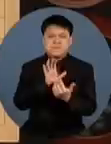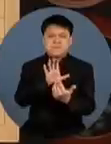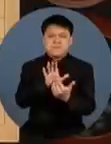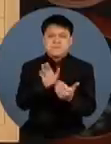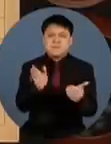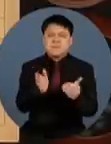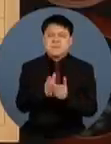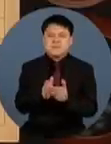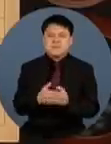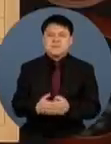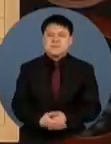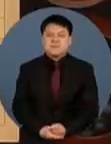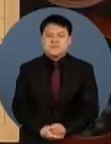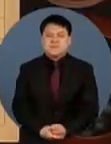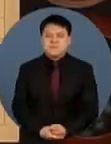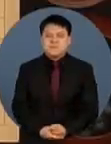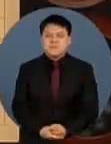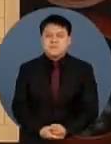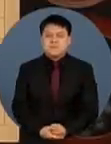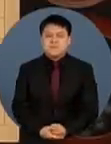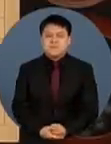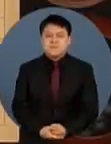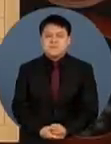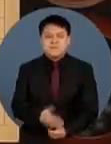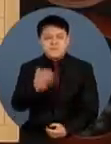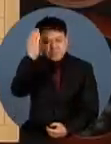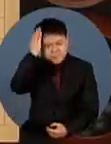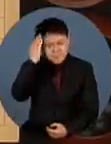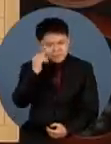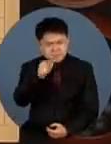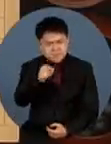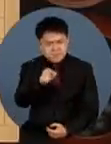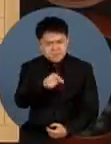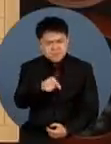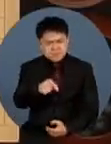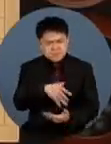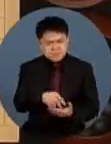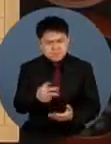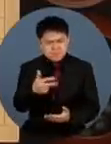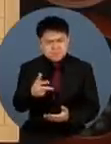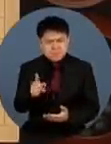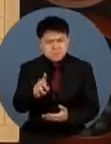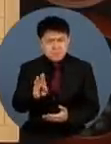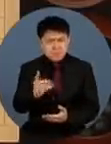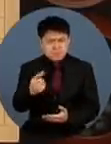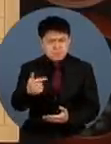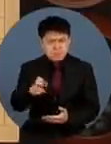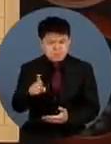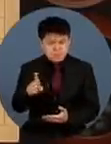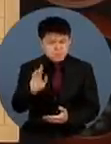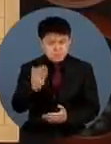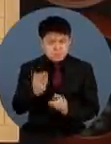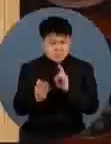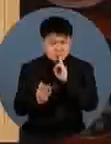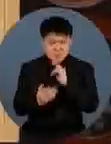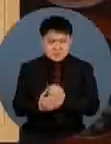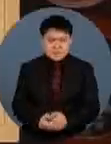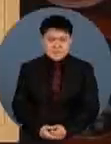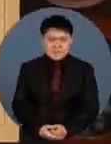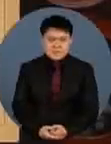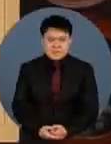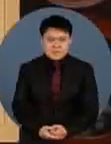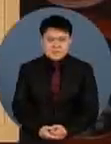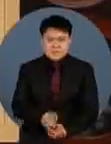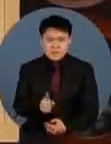네. 네, 흙. 그 7점이죠. 전체가 곰마가 되어버렸어요. 네. 자,